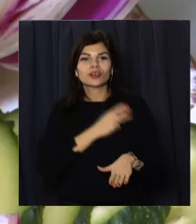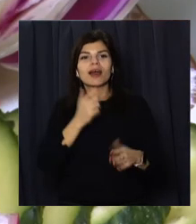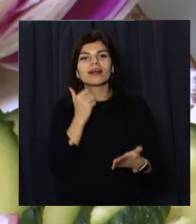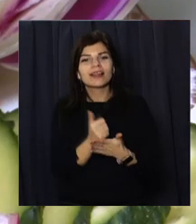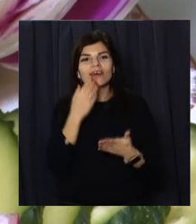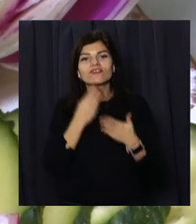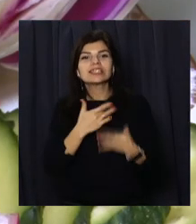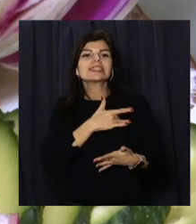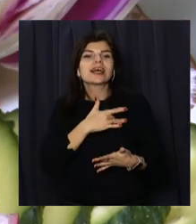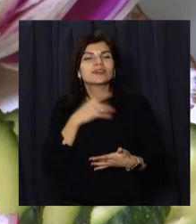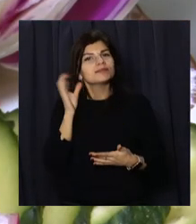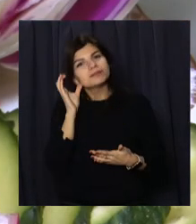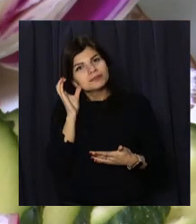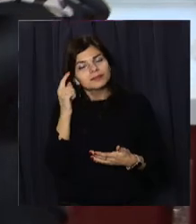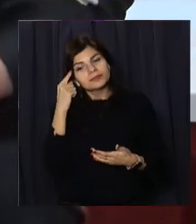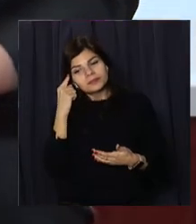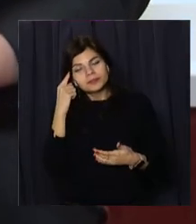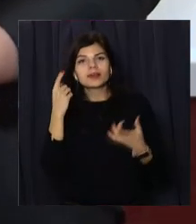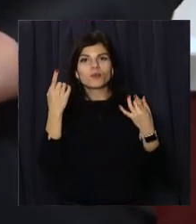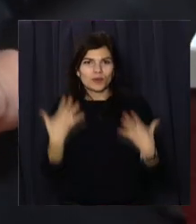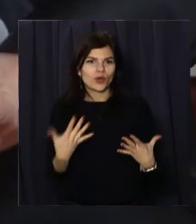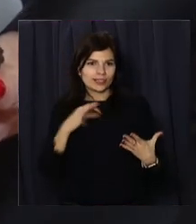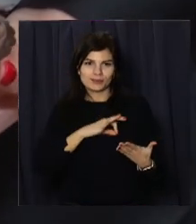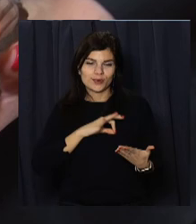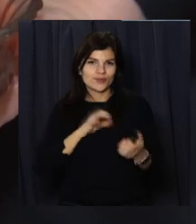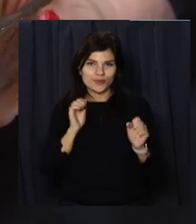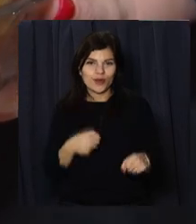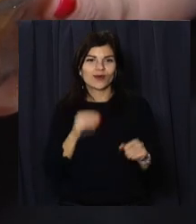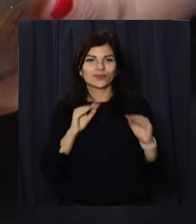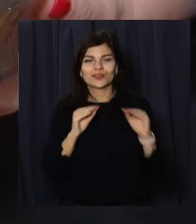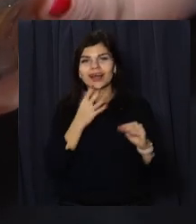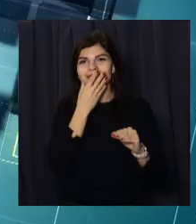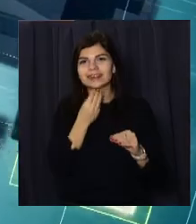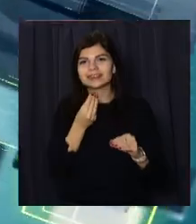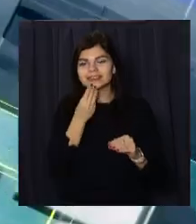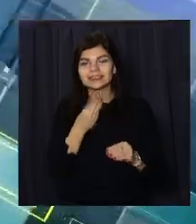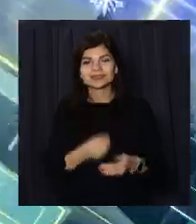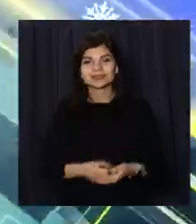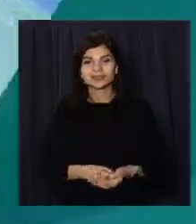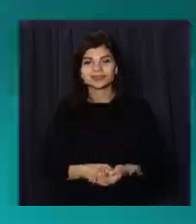враховувати прості лайфхаки. Дар'я Пшенична, Олександр Верногоров, Open News, телеканал «Відкритий».